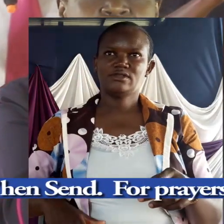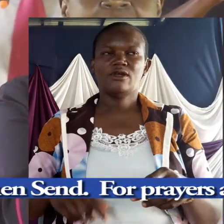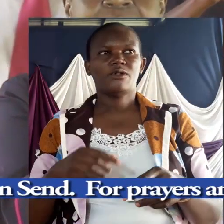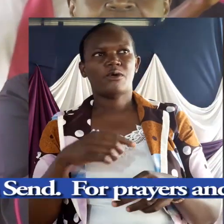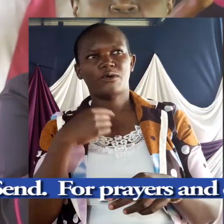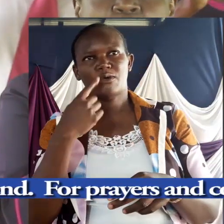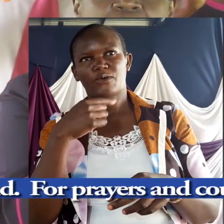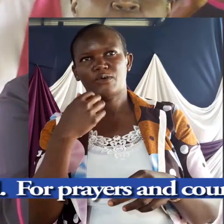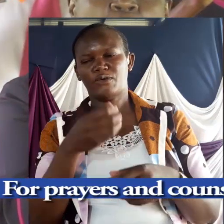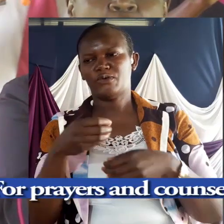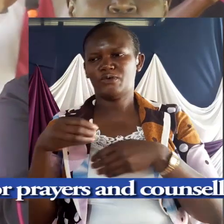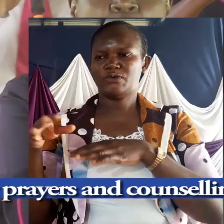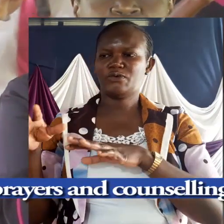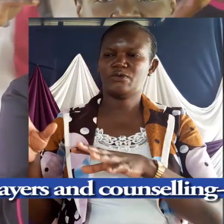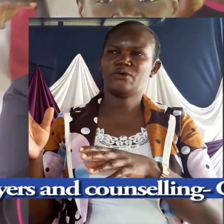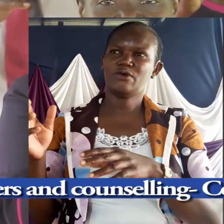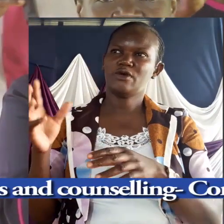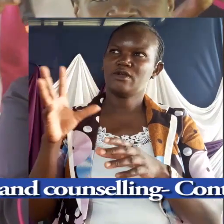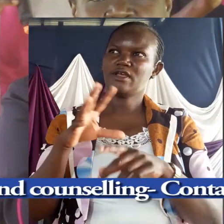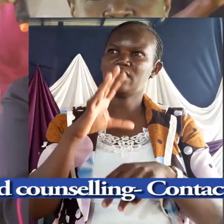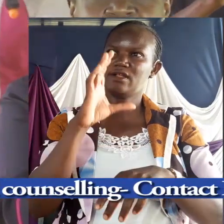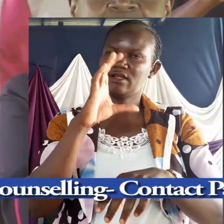tena yema. Neno la wokovu.